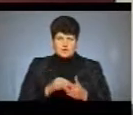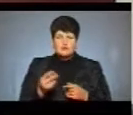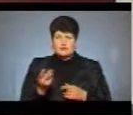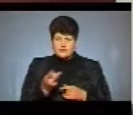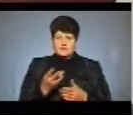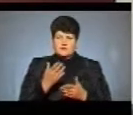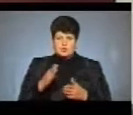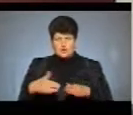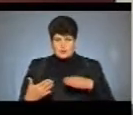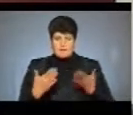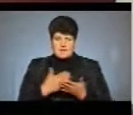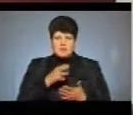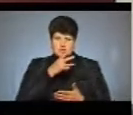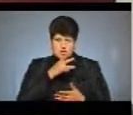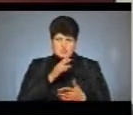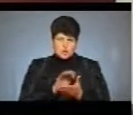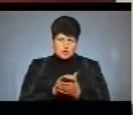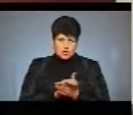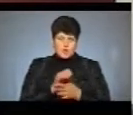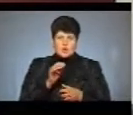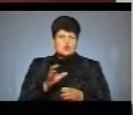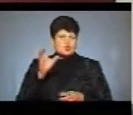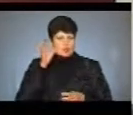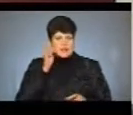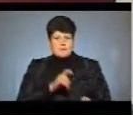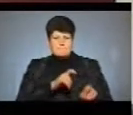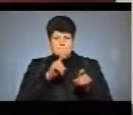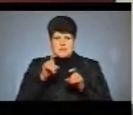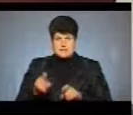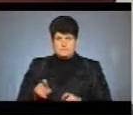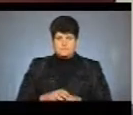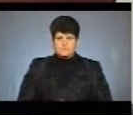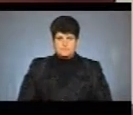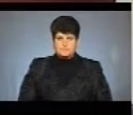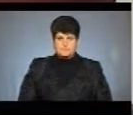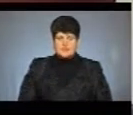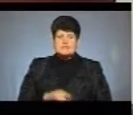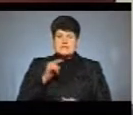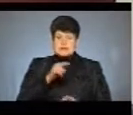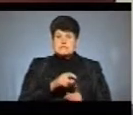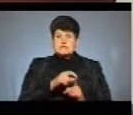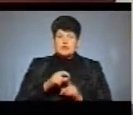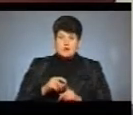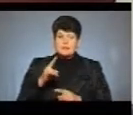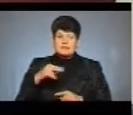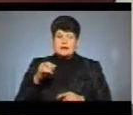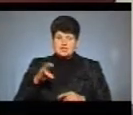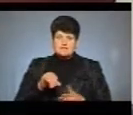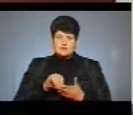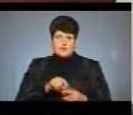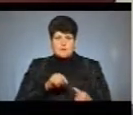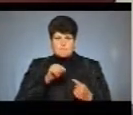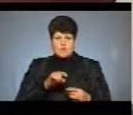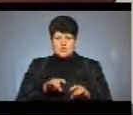час із ними ознайомитися, слухання перенесли, повідомила голова товариства «Ювілейний» Олена Любовецька. За її словами, дачники виступали проти